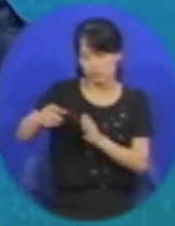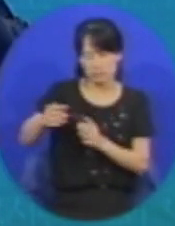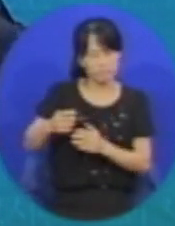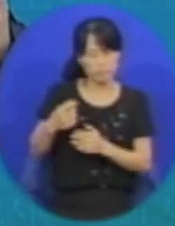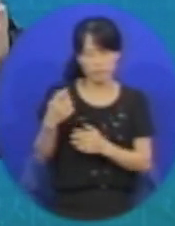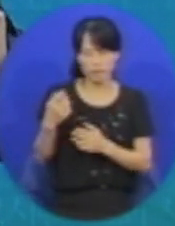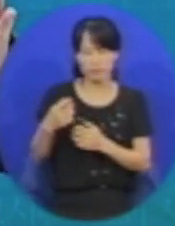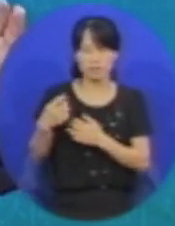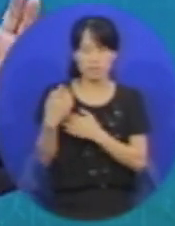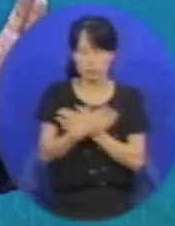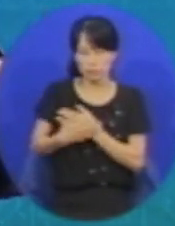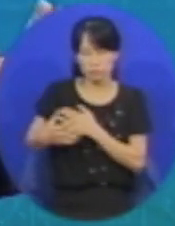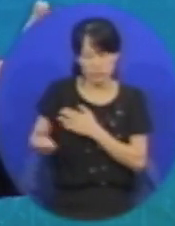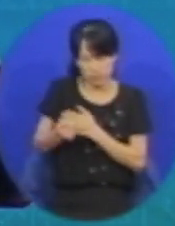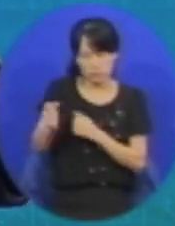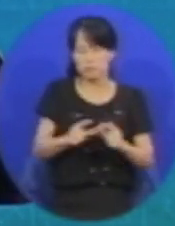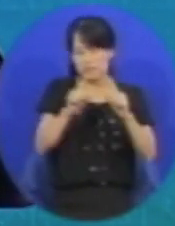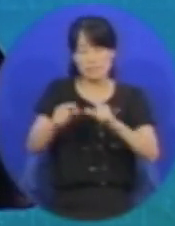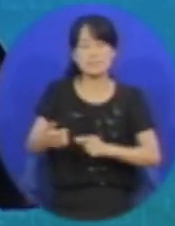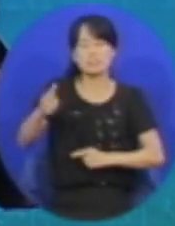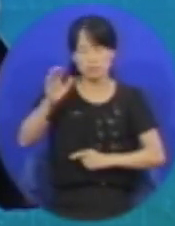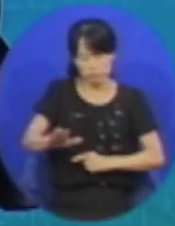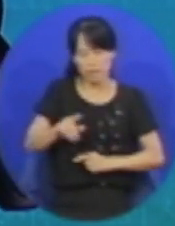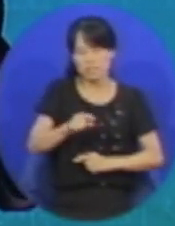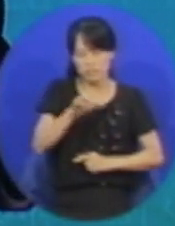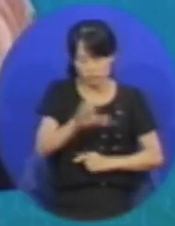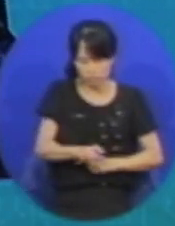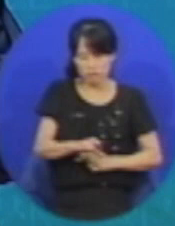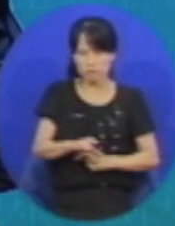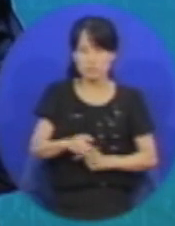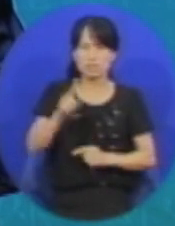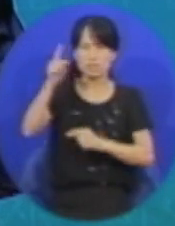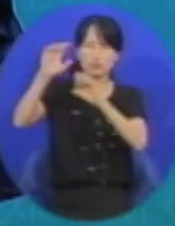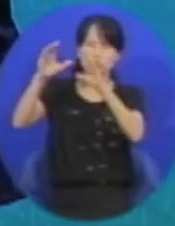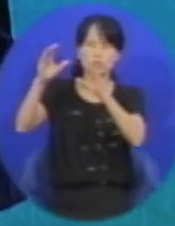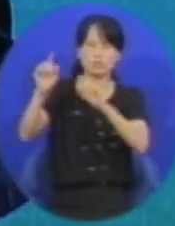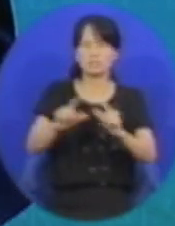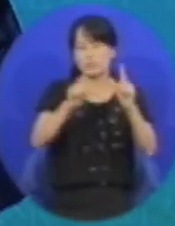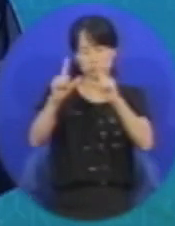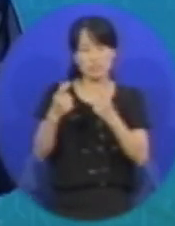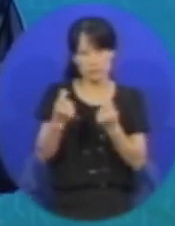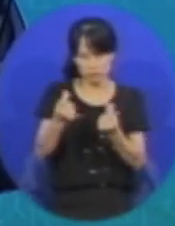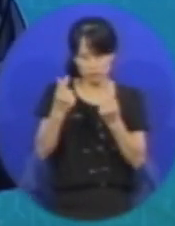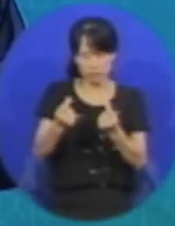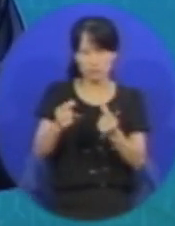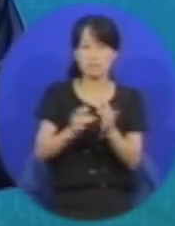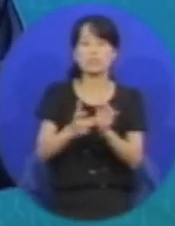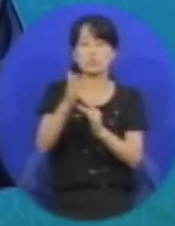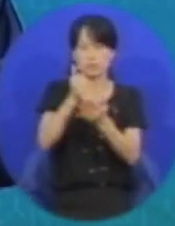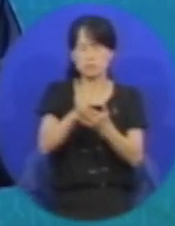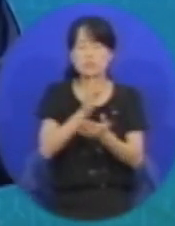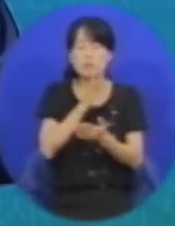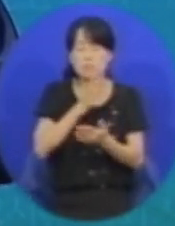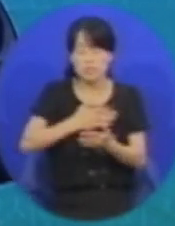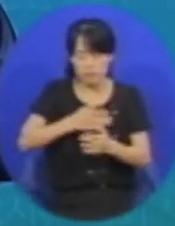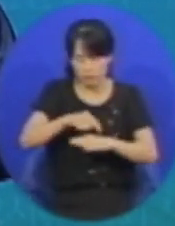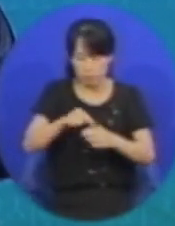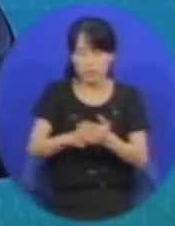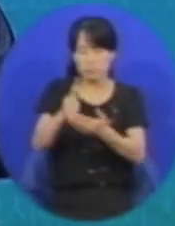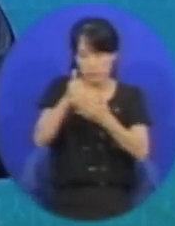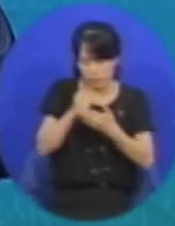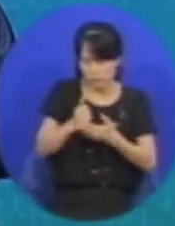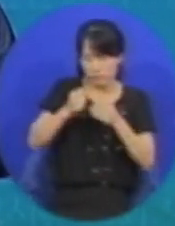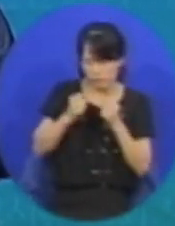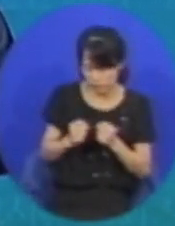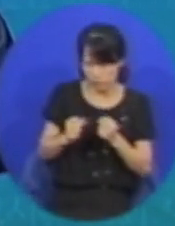벌써 여기서부터 천국의 삶을 사는 거예요. 예수님이 정말 내 마음에 계신 것을 믿고